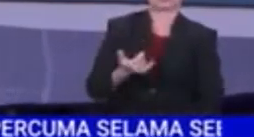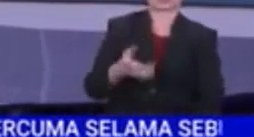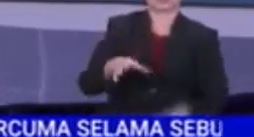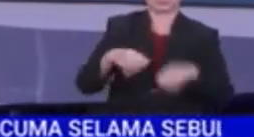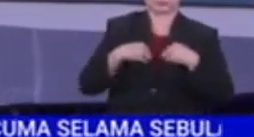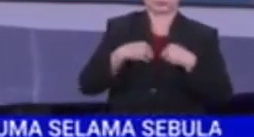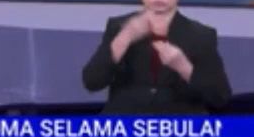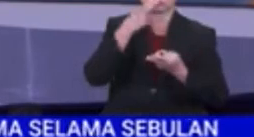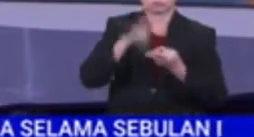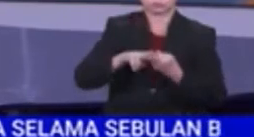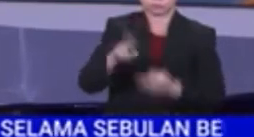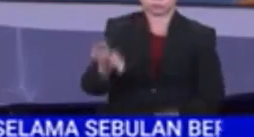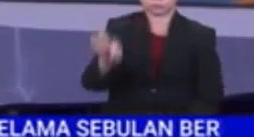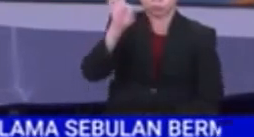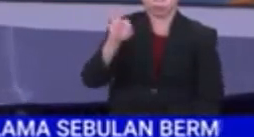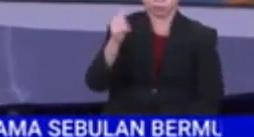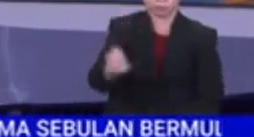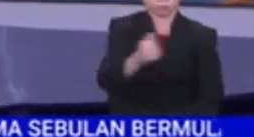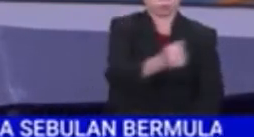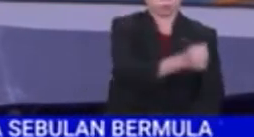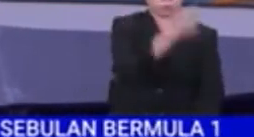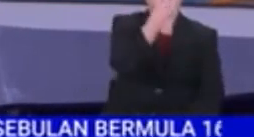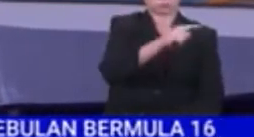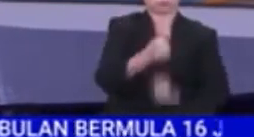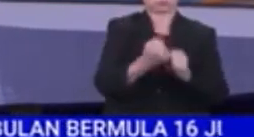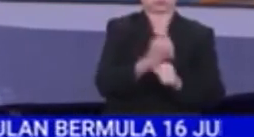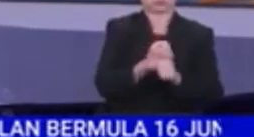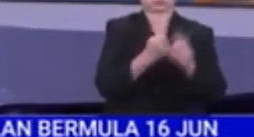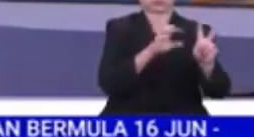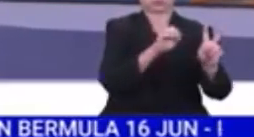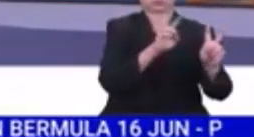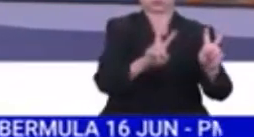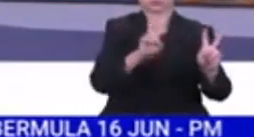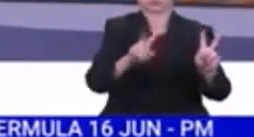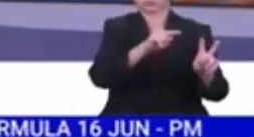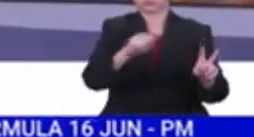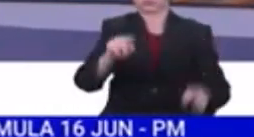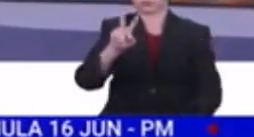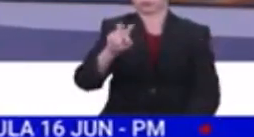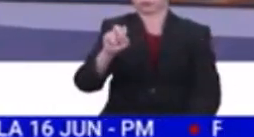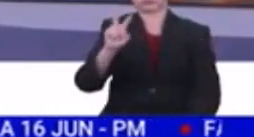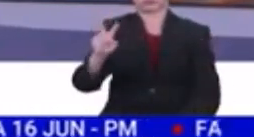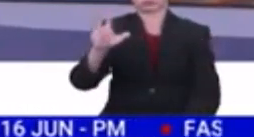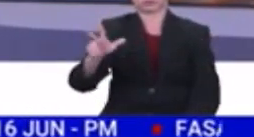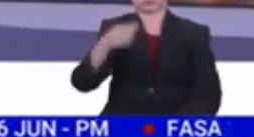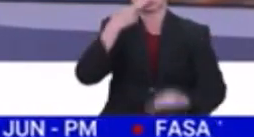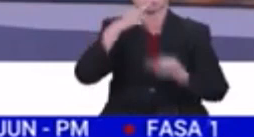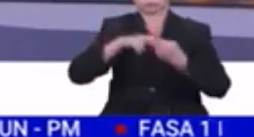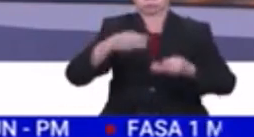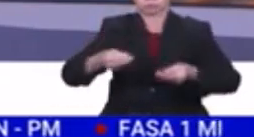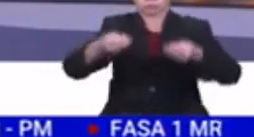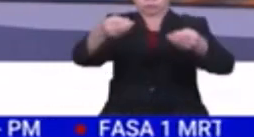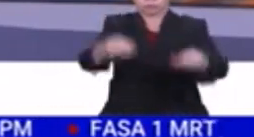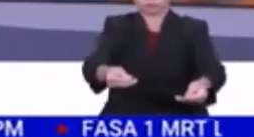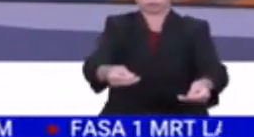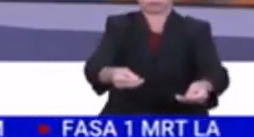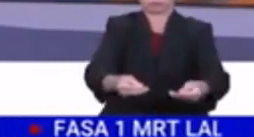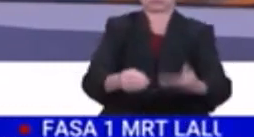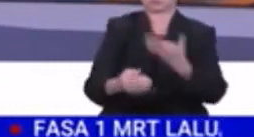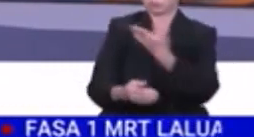menerima watikah pelantikan masing-masing bagi sesi 2022 2023 penyerahan watikah pelantikan itu